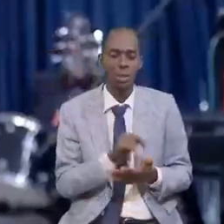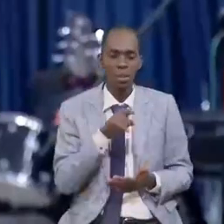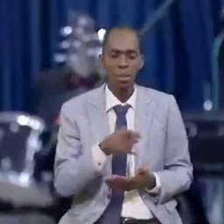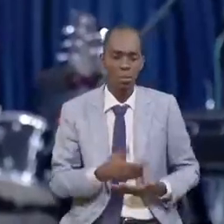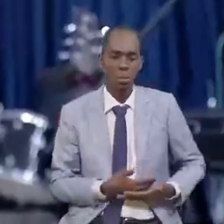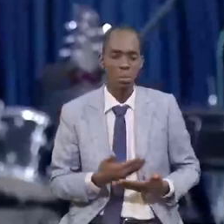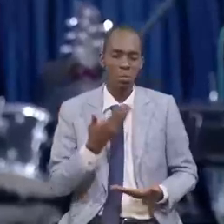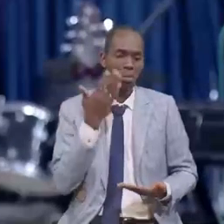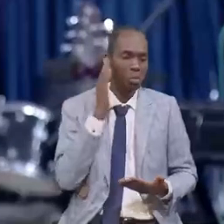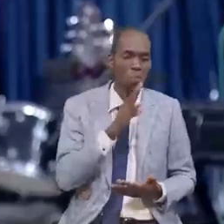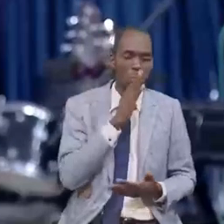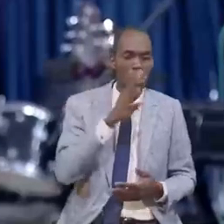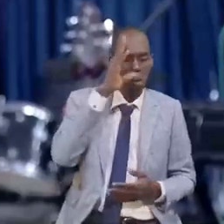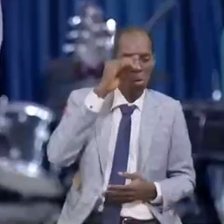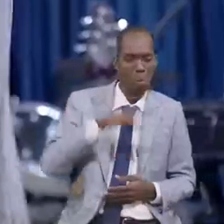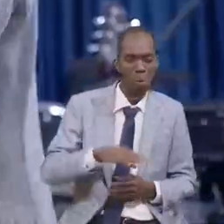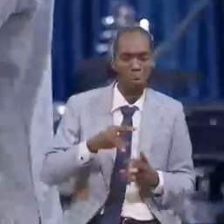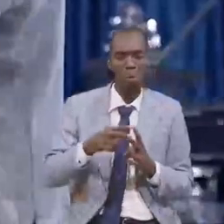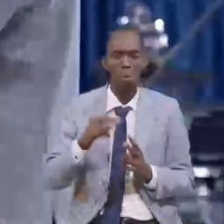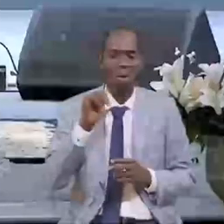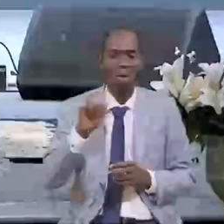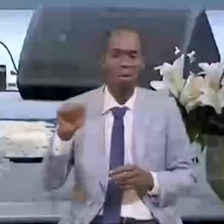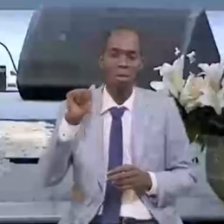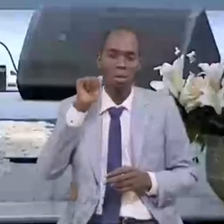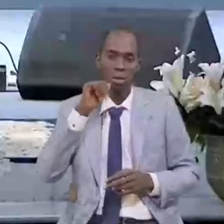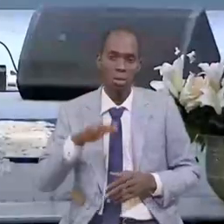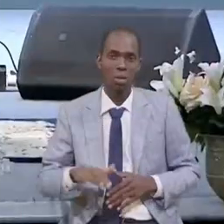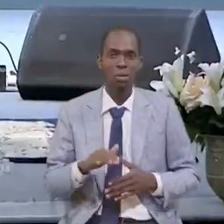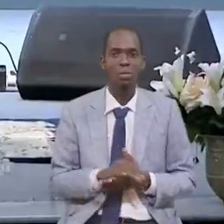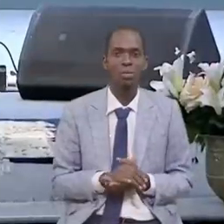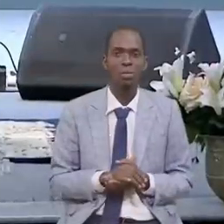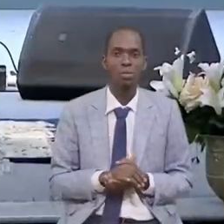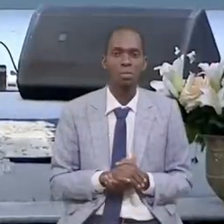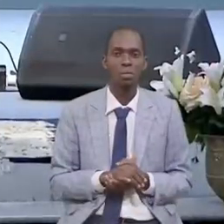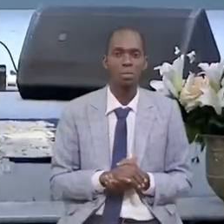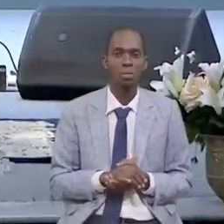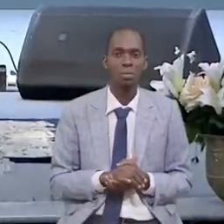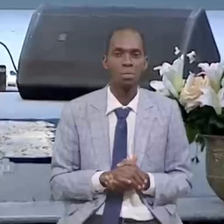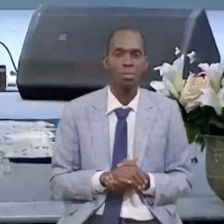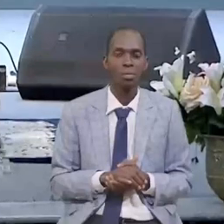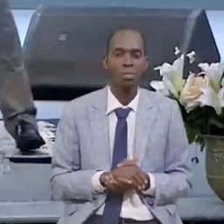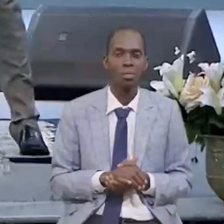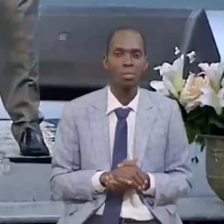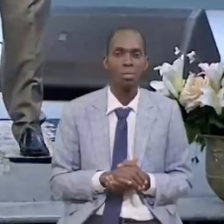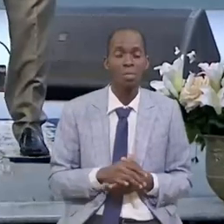ou bien s'ils avaient déjà su par les technologies que ce serait un garçon ou une fille,